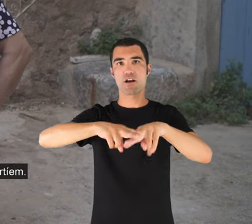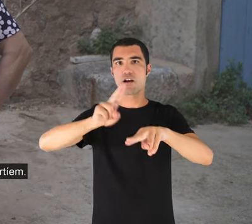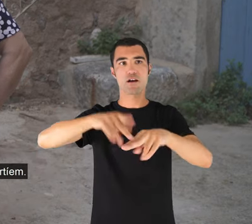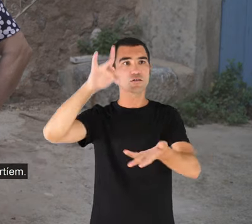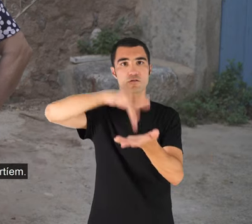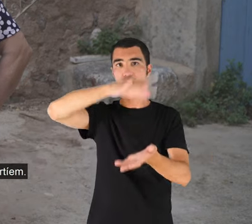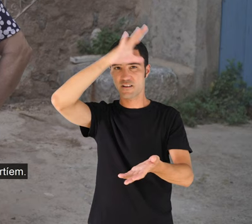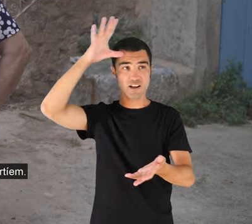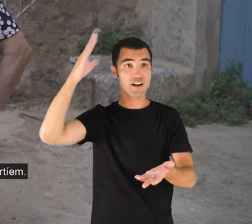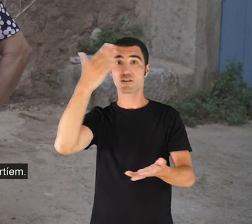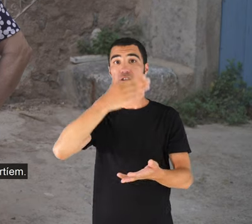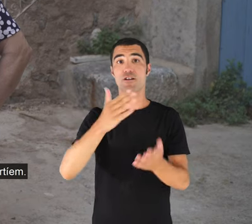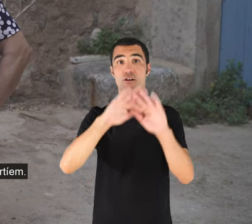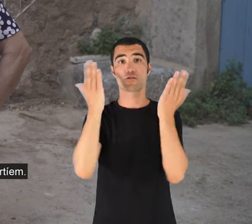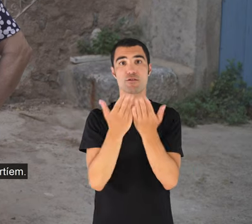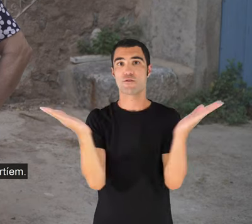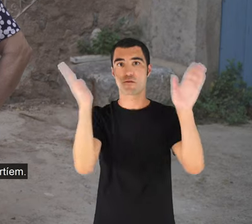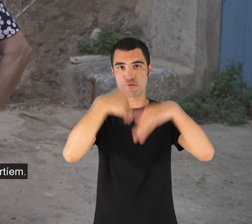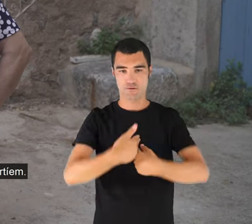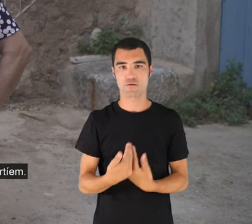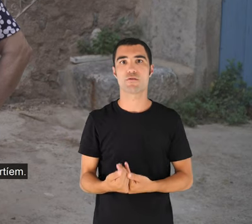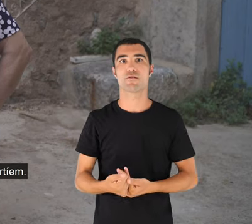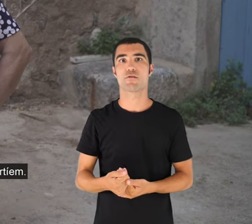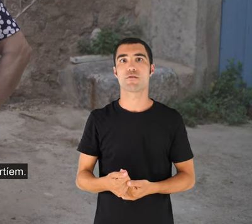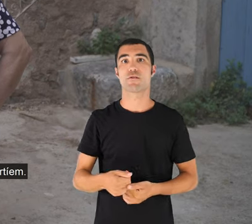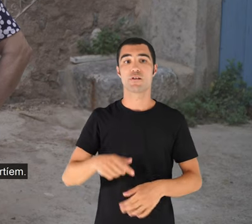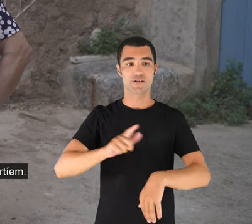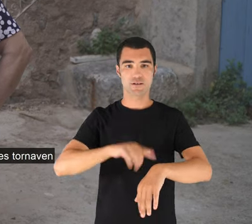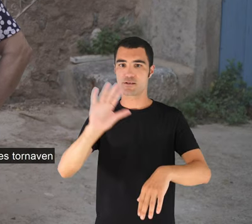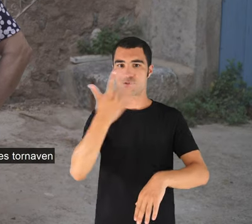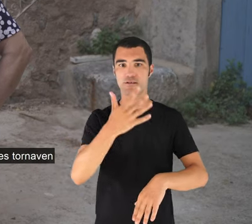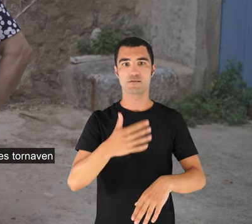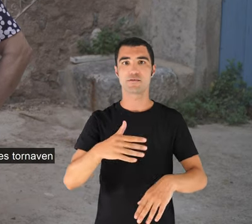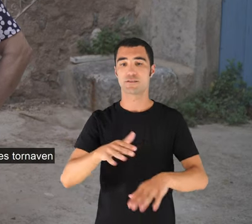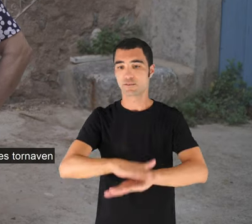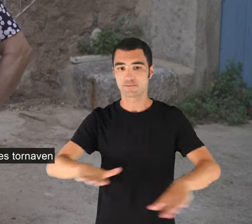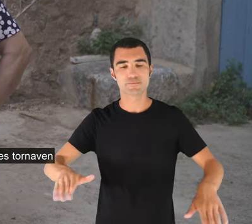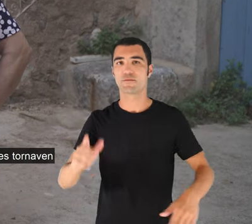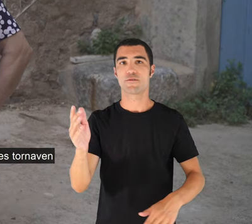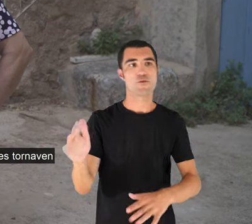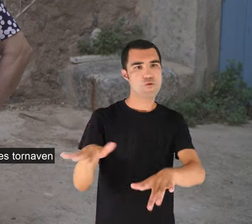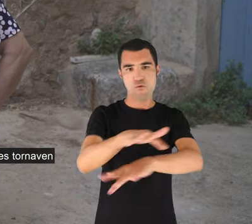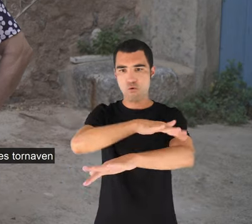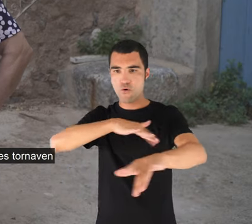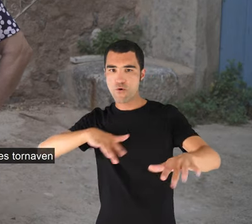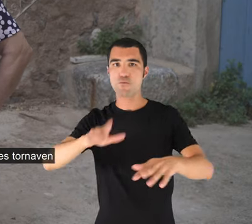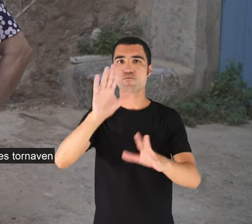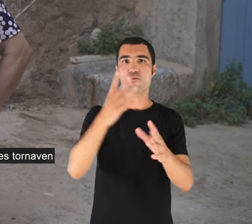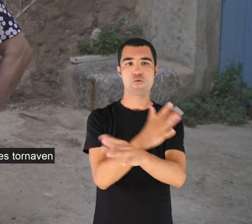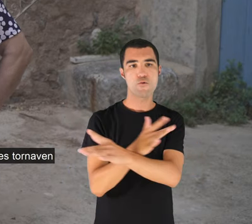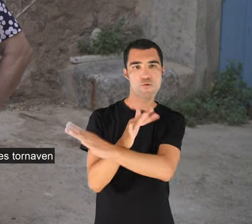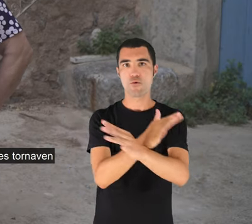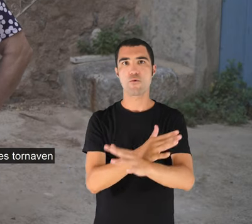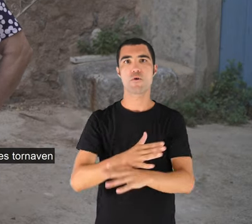m'entén? Així, però fins a les 5 els infants no sortien. I jugaven molt a la pilota. A pilota, amb